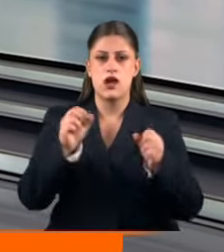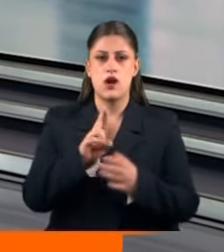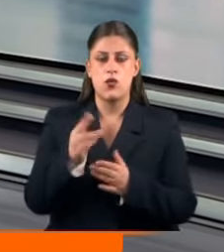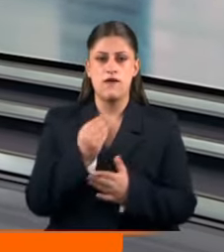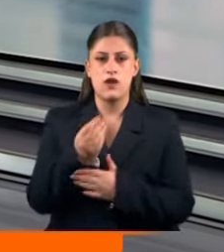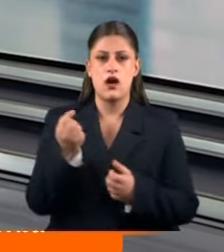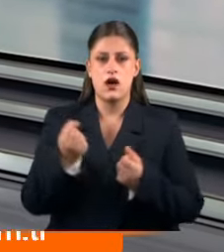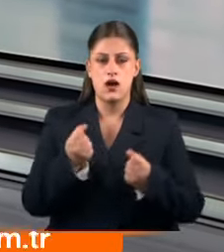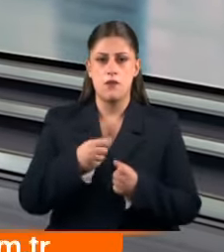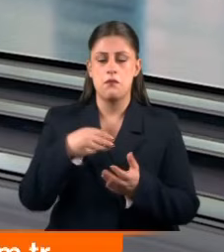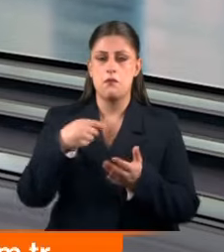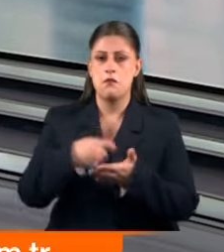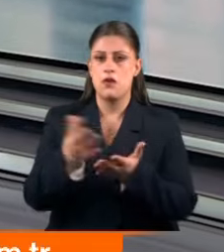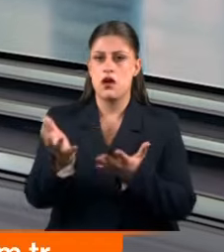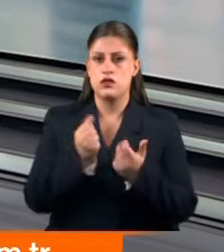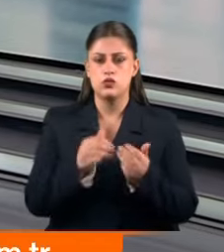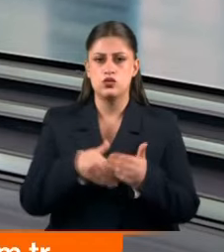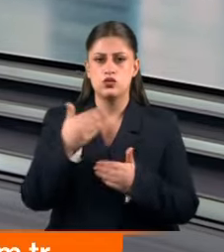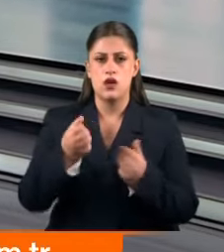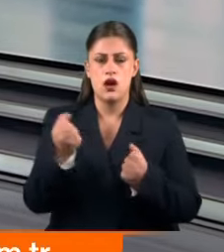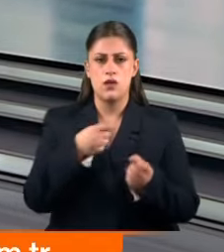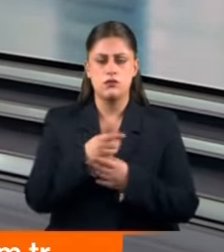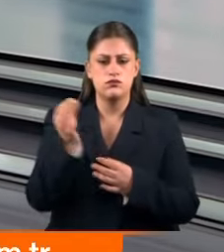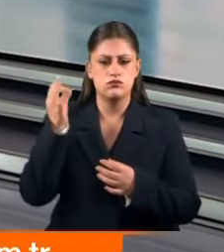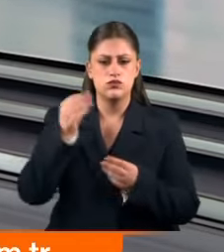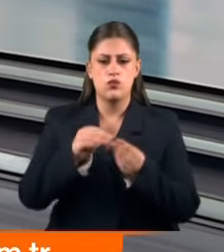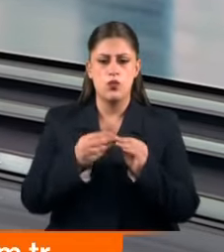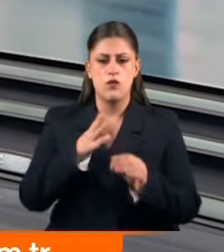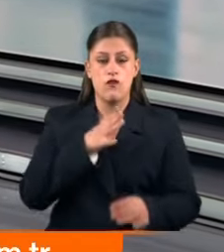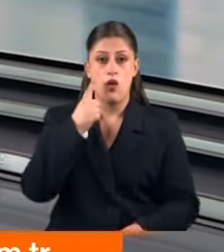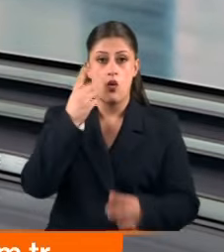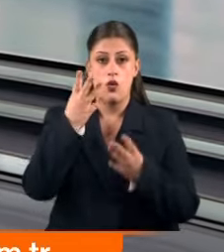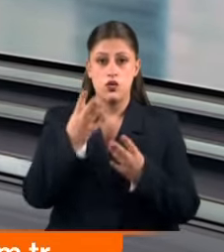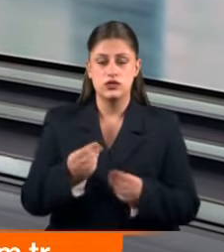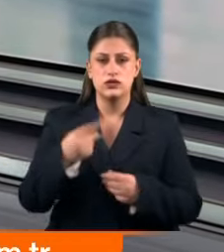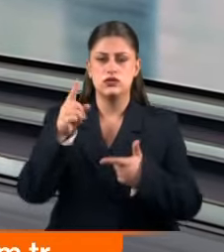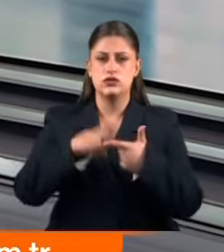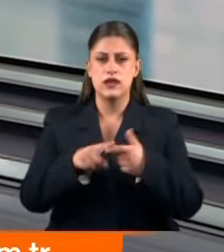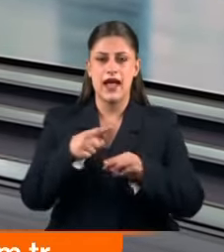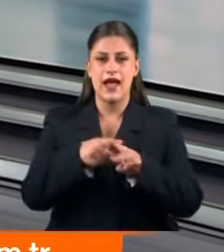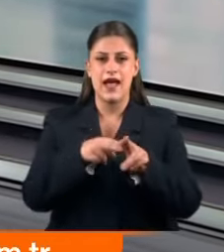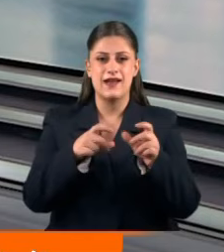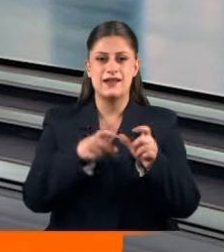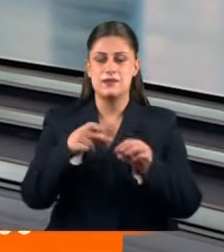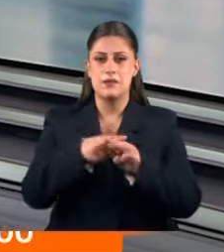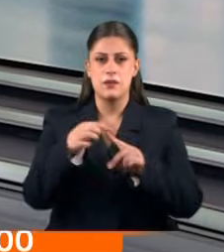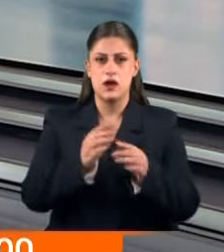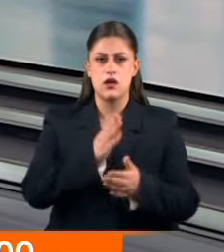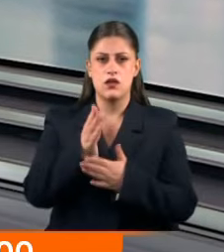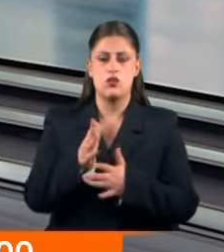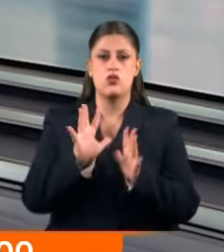verilen aracı satın da aldı ama sonra otomobilden ses gelince ikinci bir ekspertizin yolunu tuttu ve hayatının şokunu